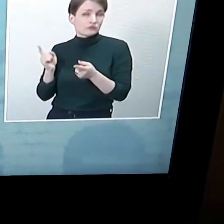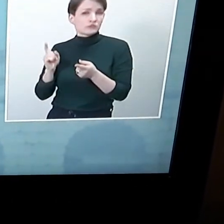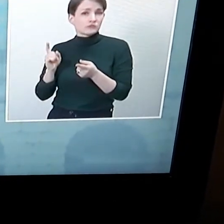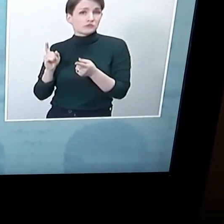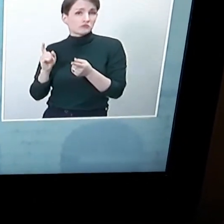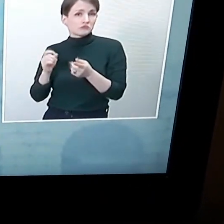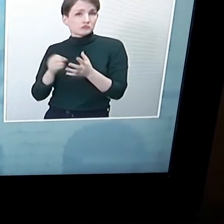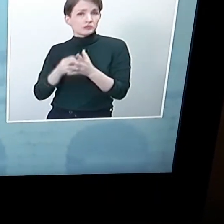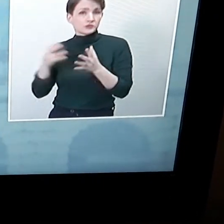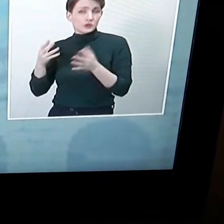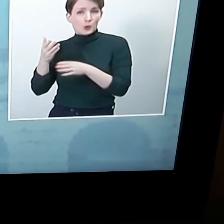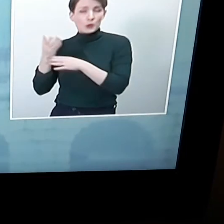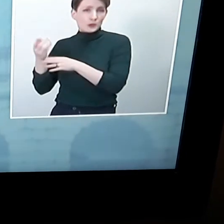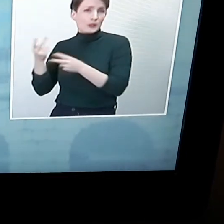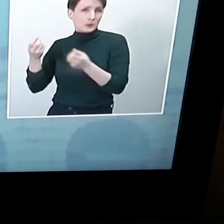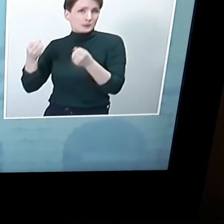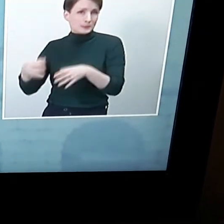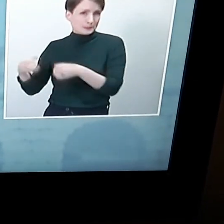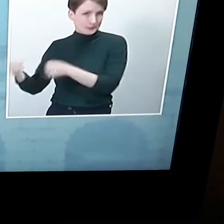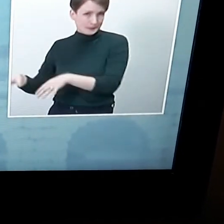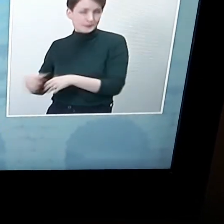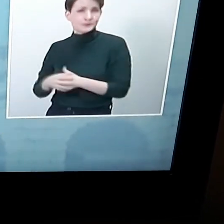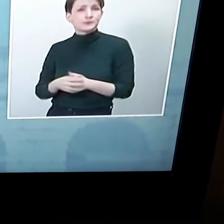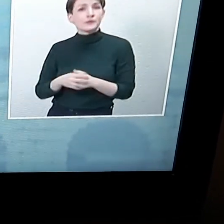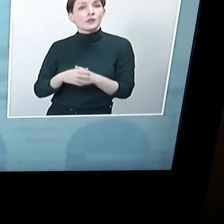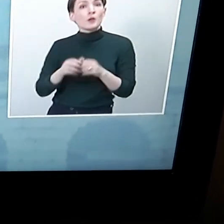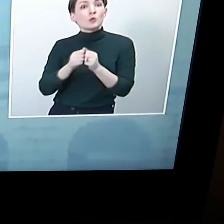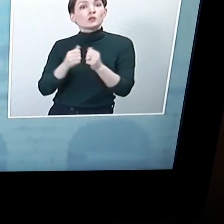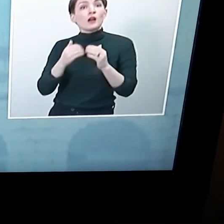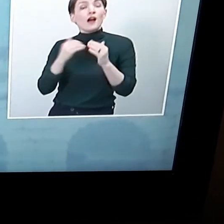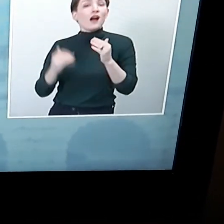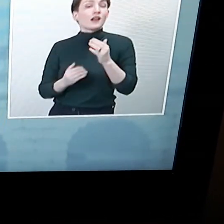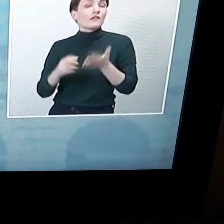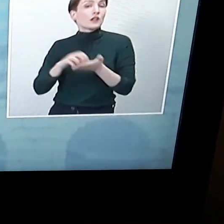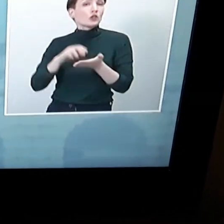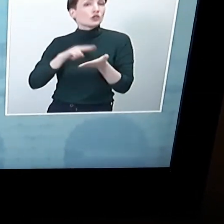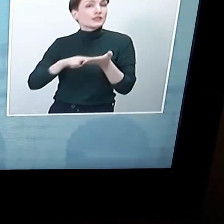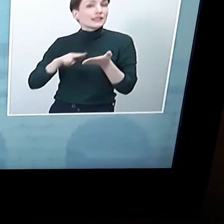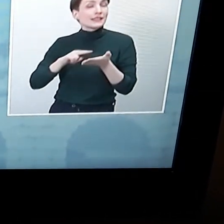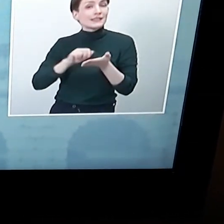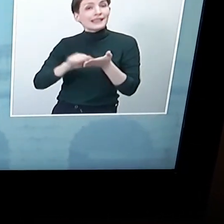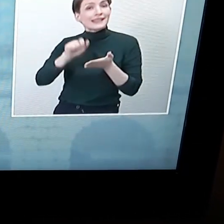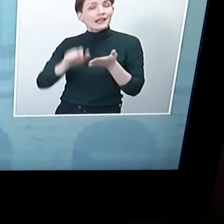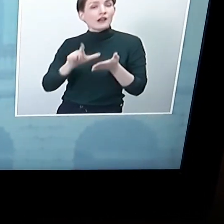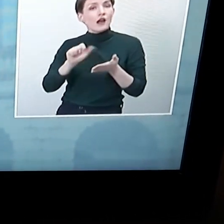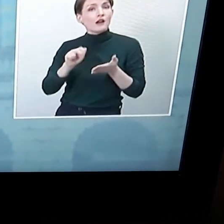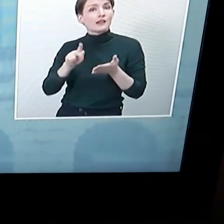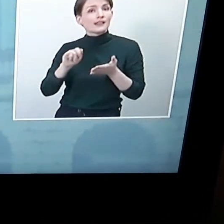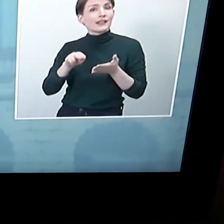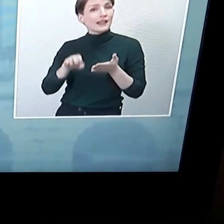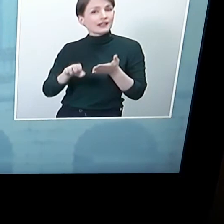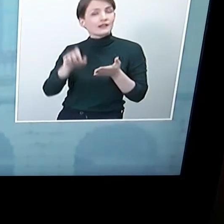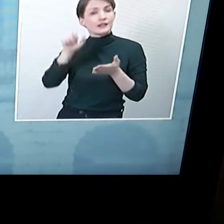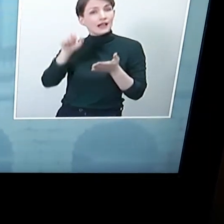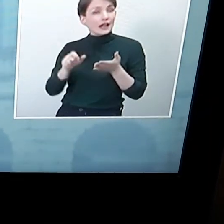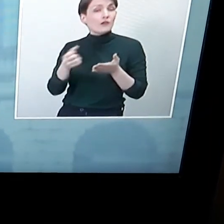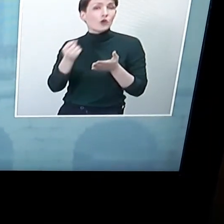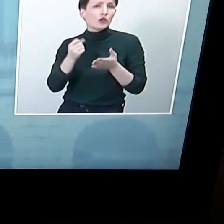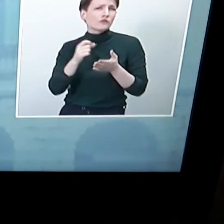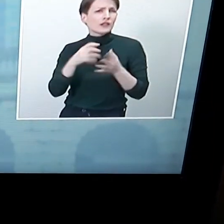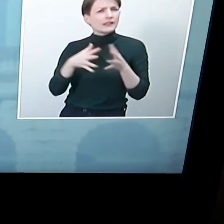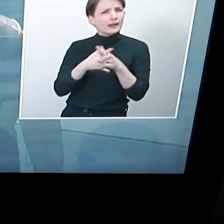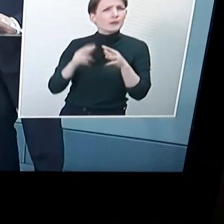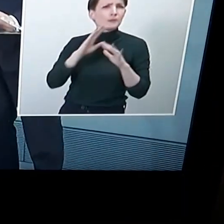tämänkaltaista sitten yrityksille. Mutta alivaltiosihteeri Lankinen voi tarkemmin kuvata tätä